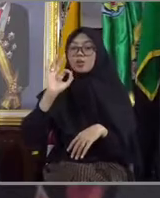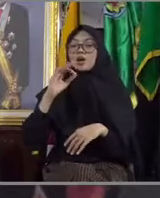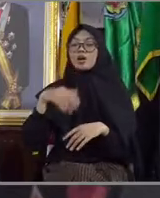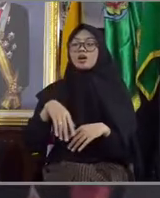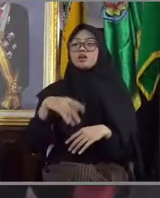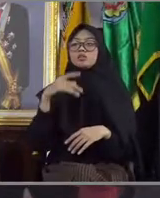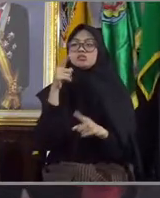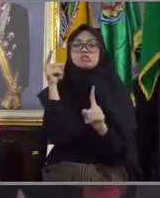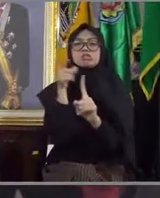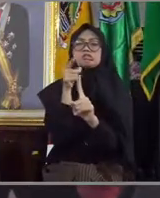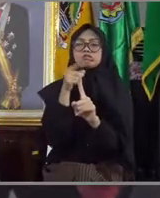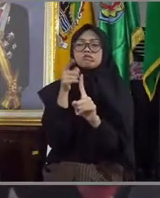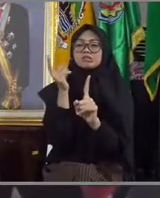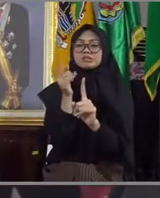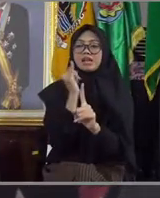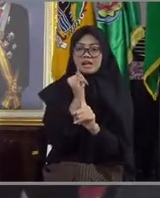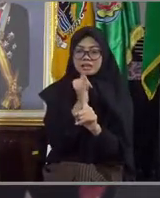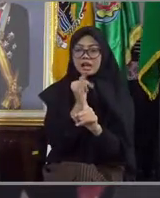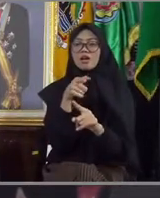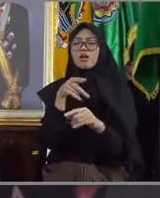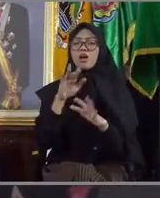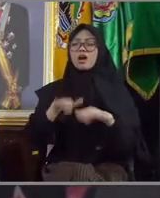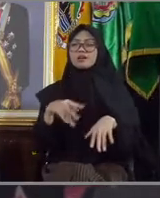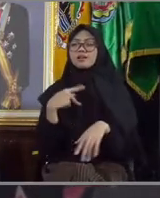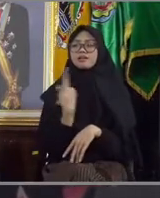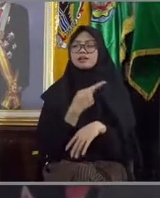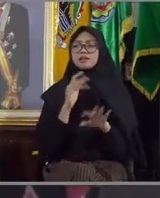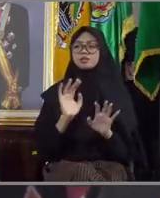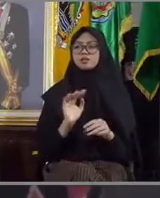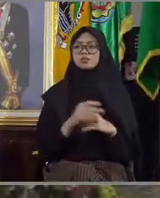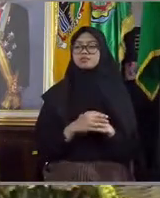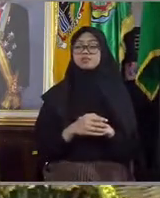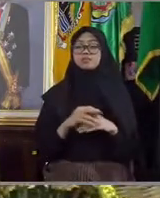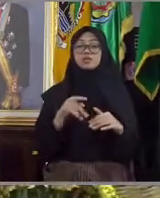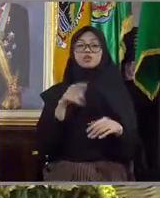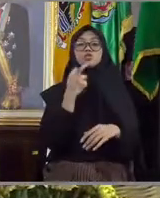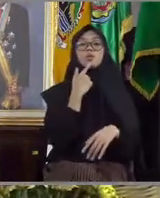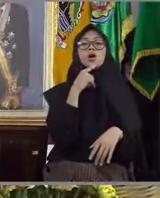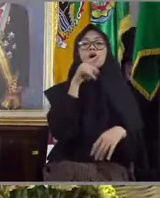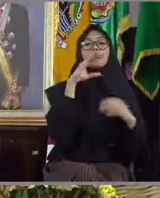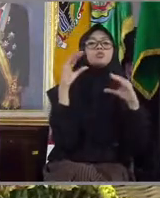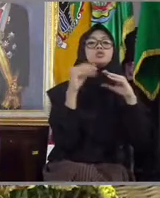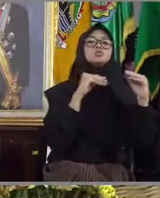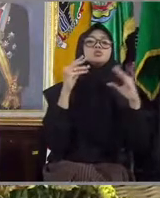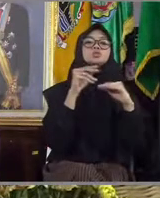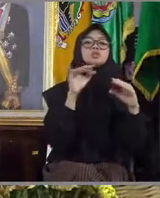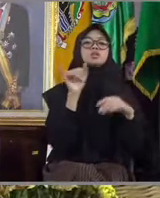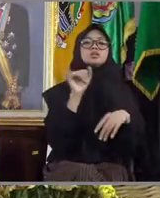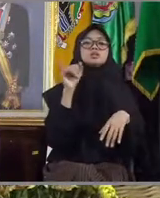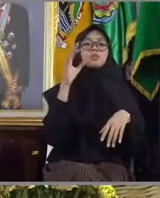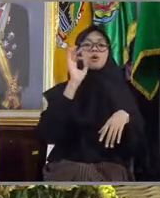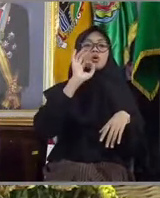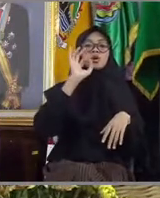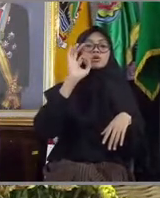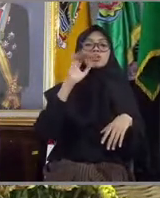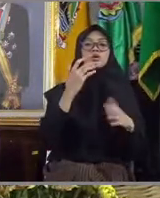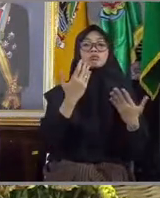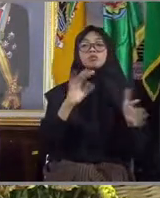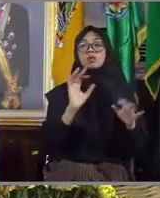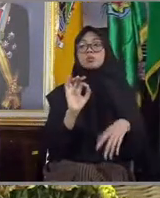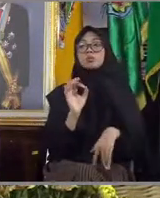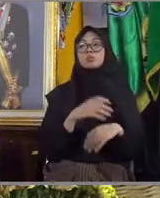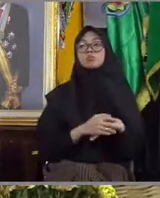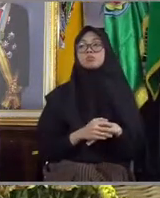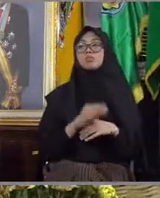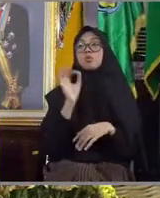kita. Bener enggak? Iya. Yeah. Kamu pernah enggak ngobrol sama orang tuamu, berdiskusi soal ini gitu? Ya yeah, sering Pak. Oh sering ya? Terus